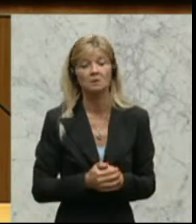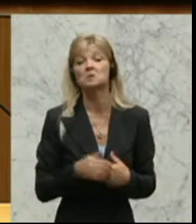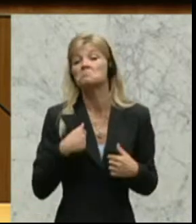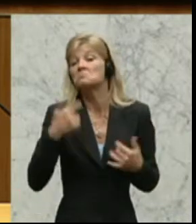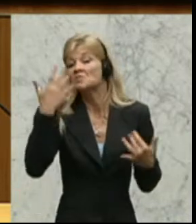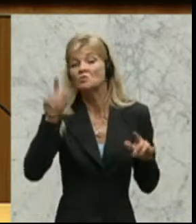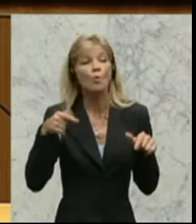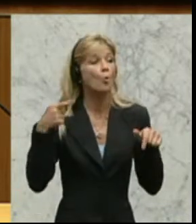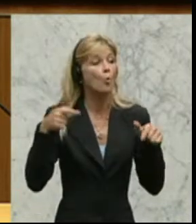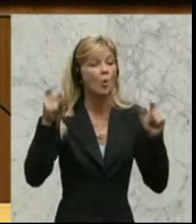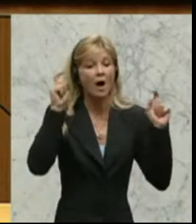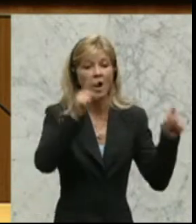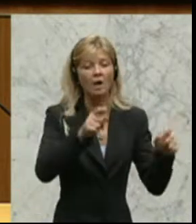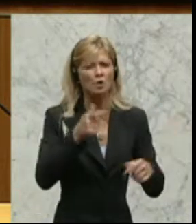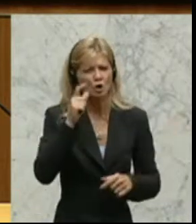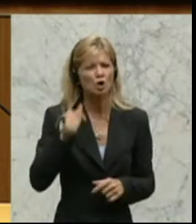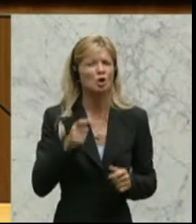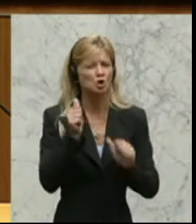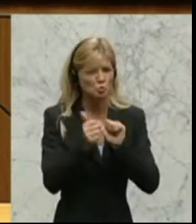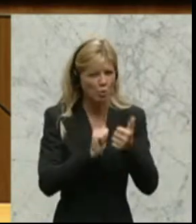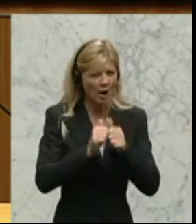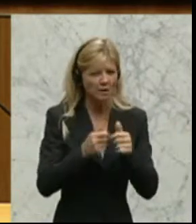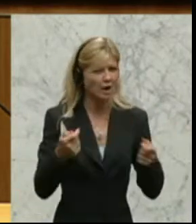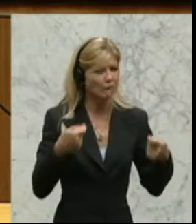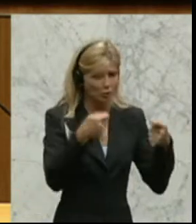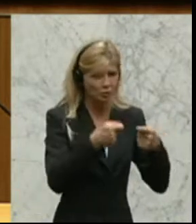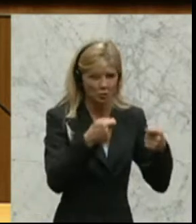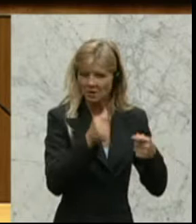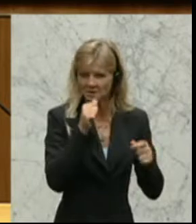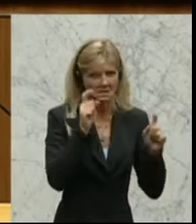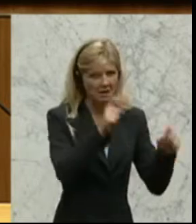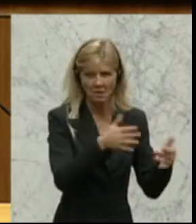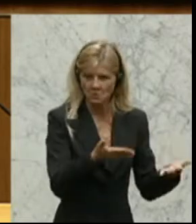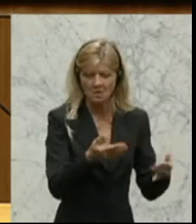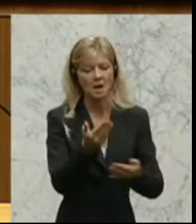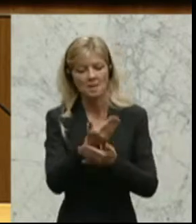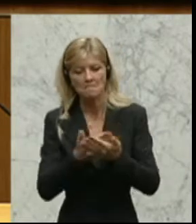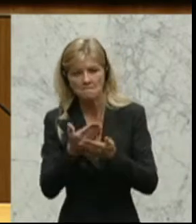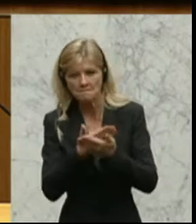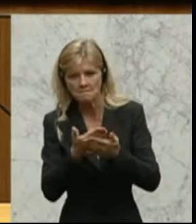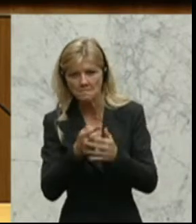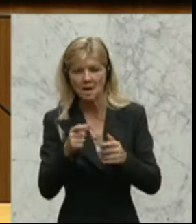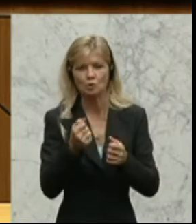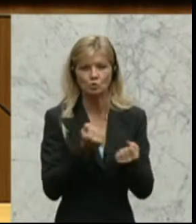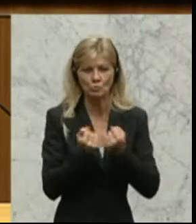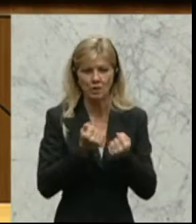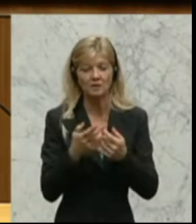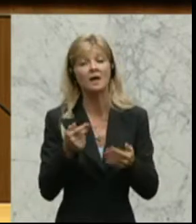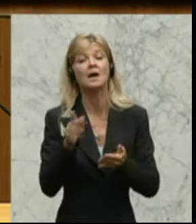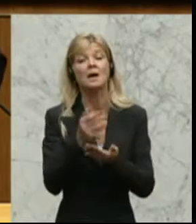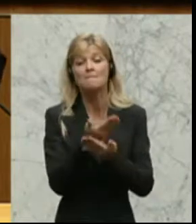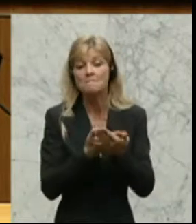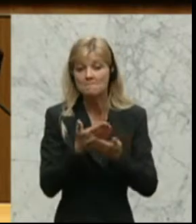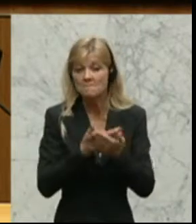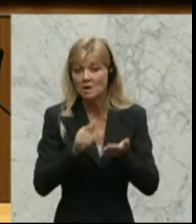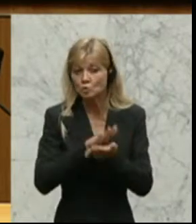bei den Sportlern nicht an. Bildungspolitik, Bildungsausgaben kommen im Klassenzimmer nicht an. Gesundheitspolitik,